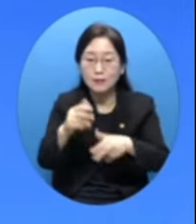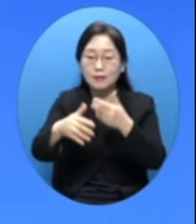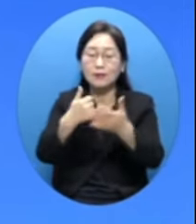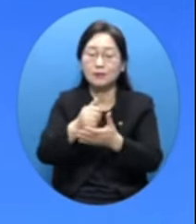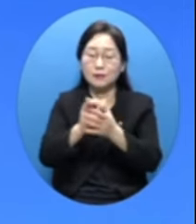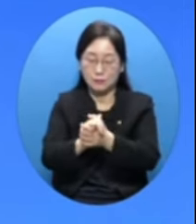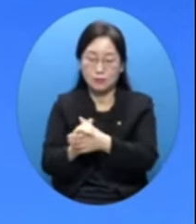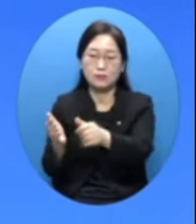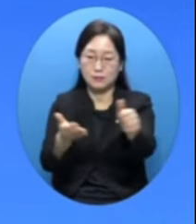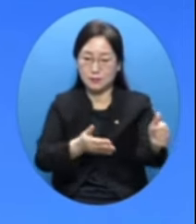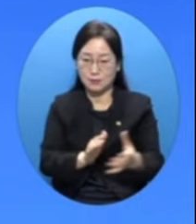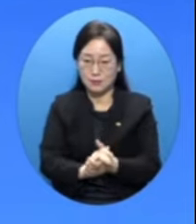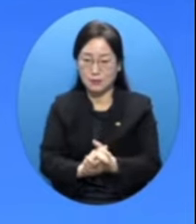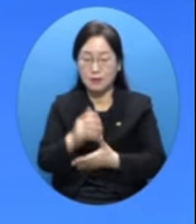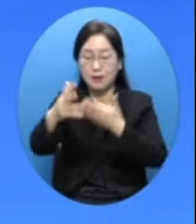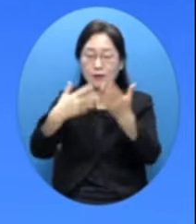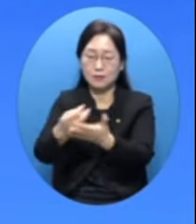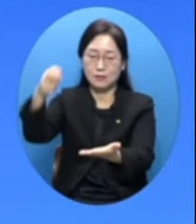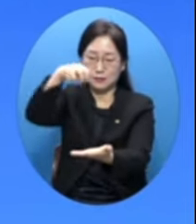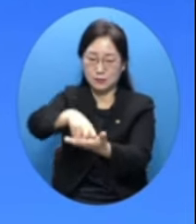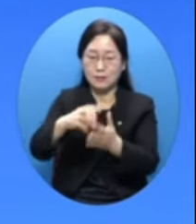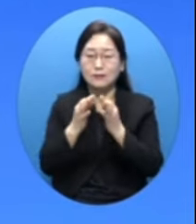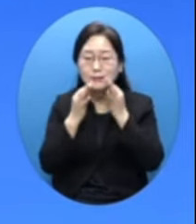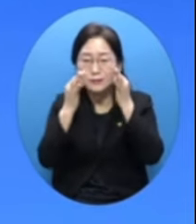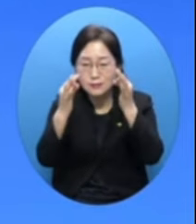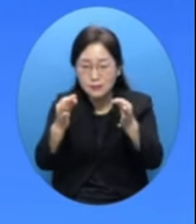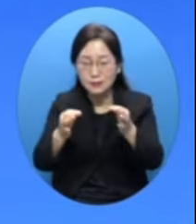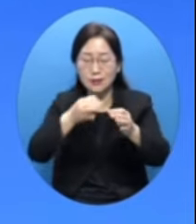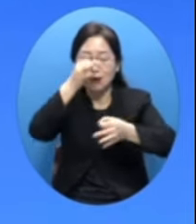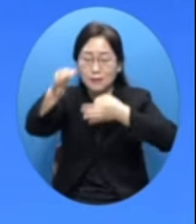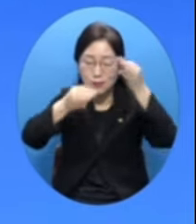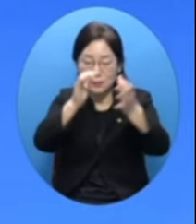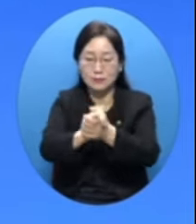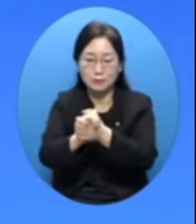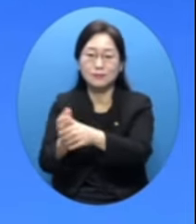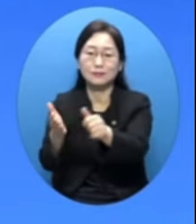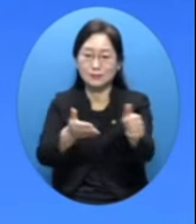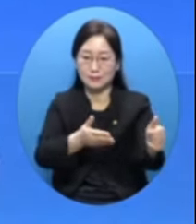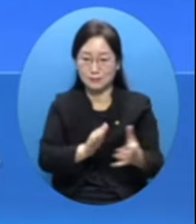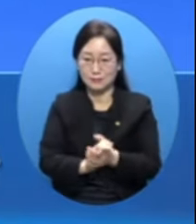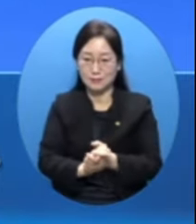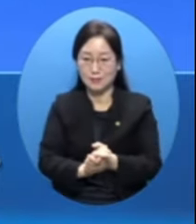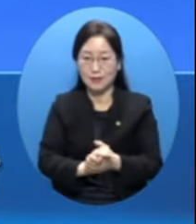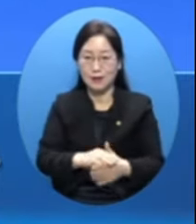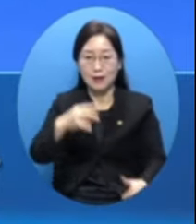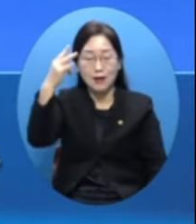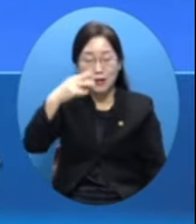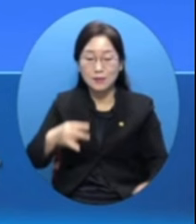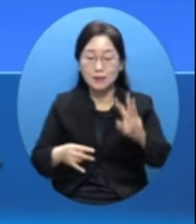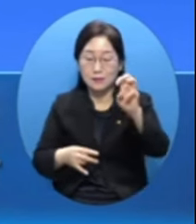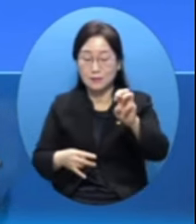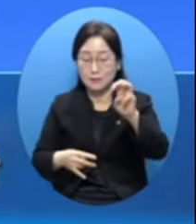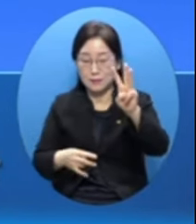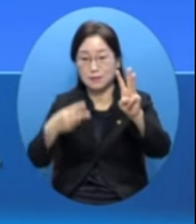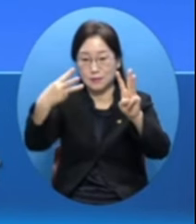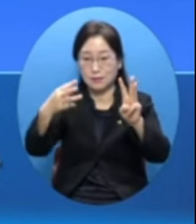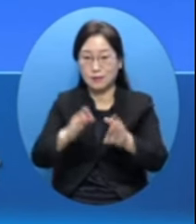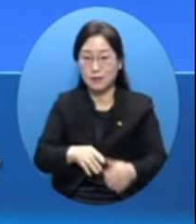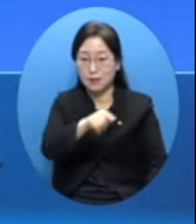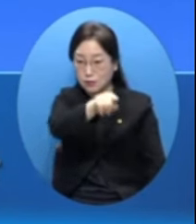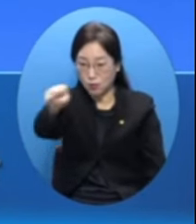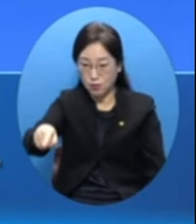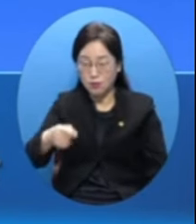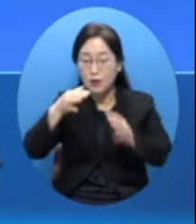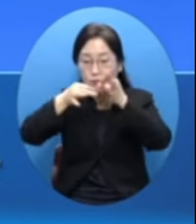것입니다. 그때 주님 앞에 무릎을 꿇고 간절히 부르짖어 기도해야 되는 것입니다. 예레미야 3장 3절은 말씀합니다. 너는 내게